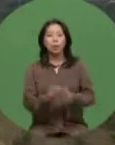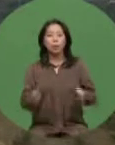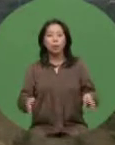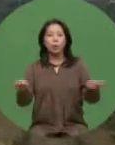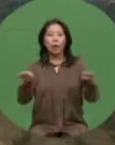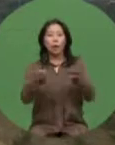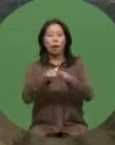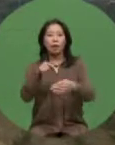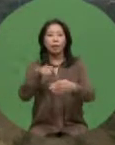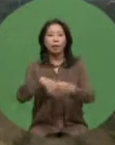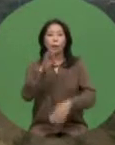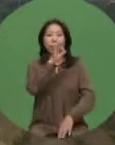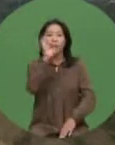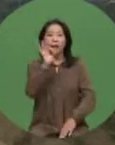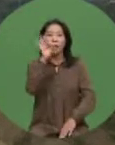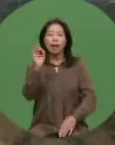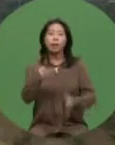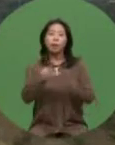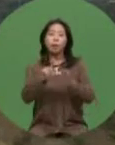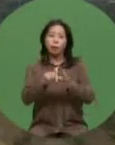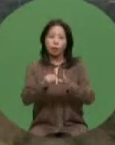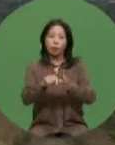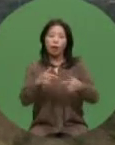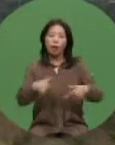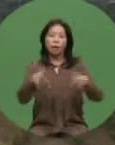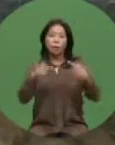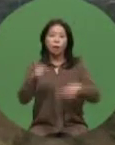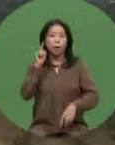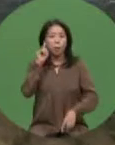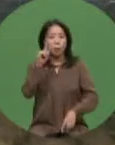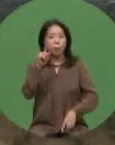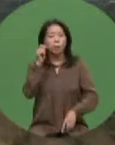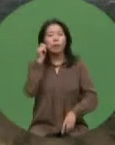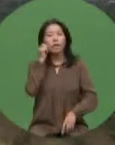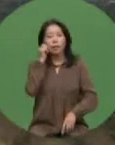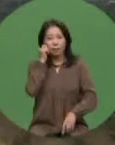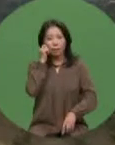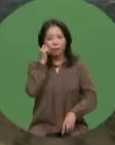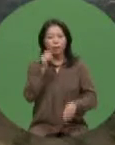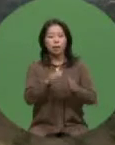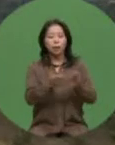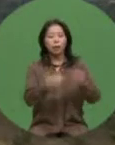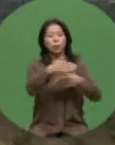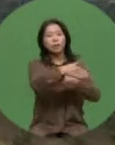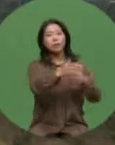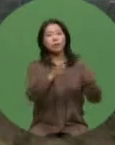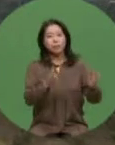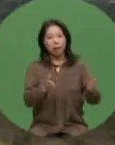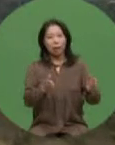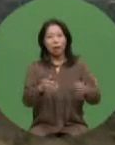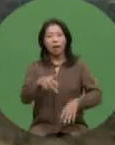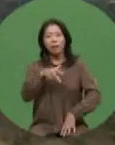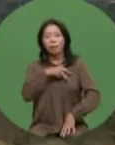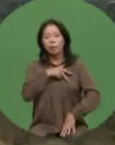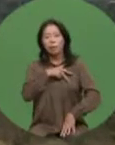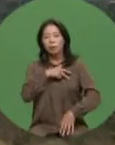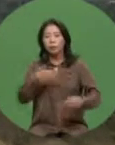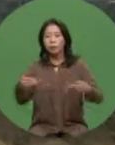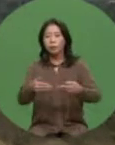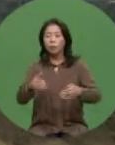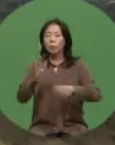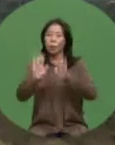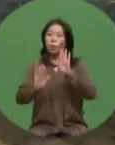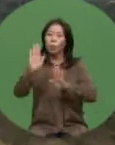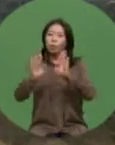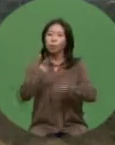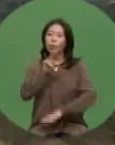の見学では普段見ることのできない書庫やスタッフの作業風景を見ることができ、子どもた